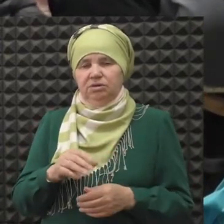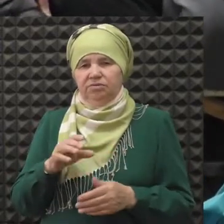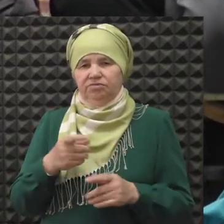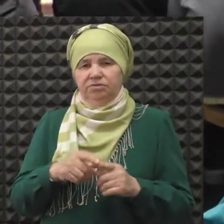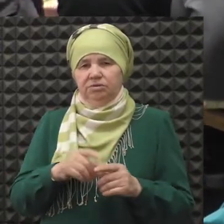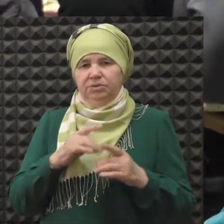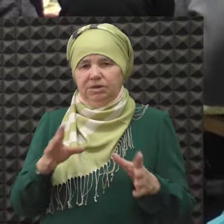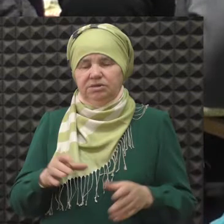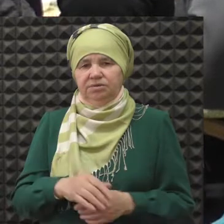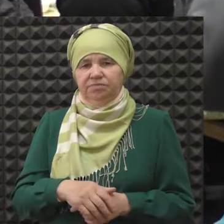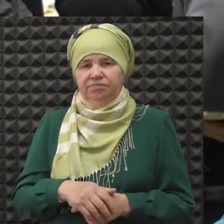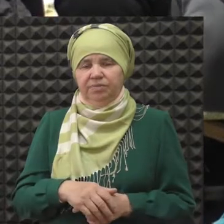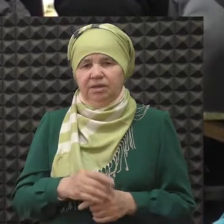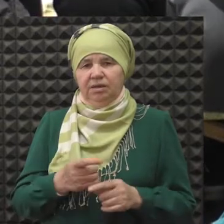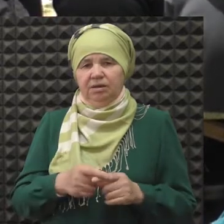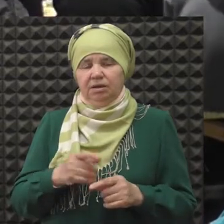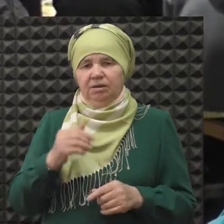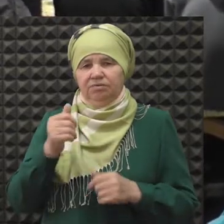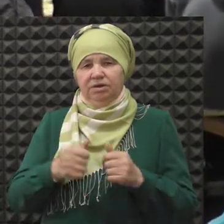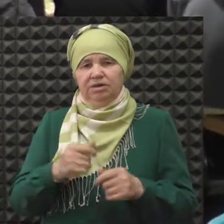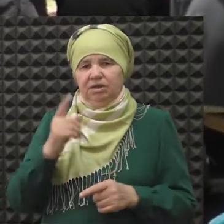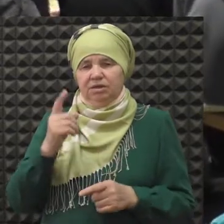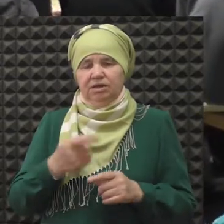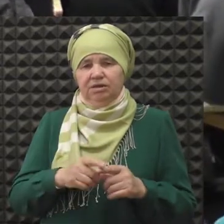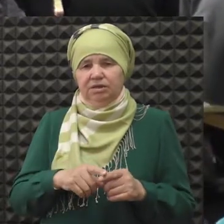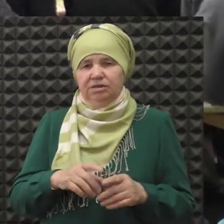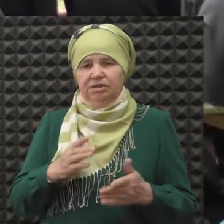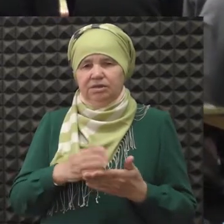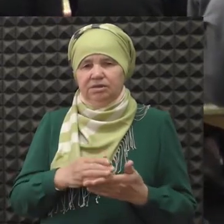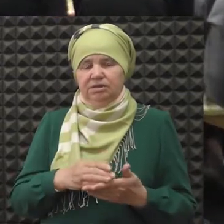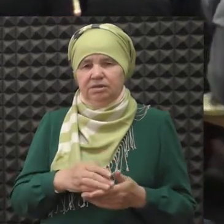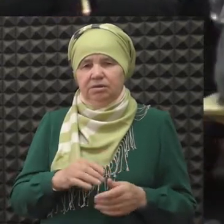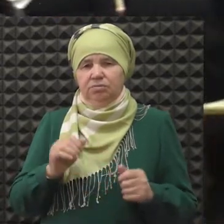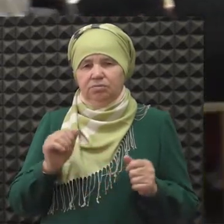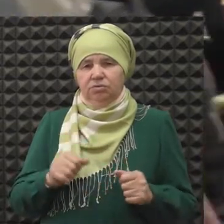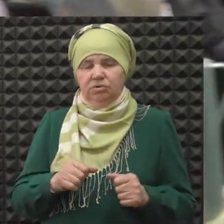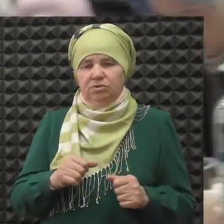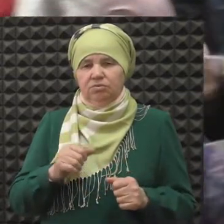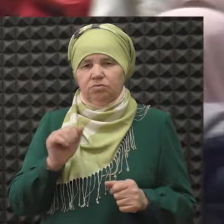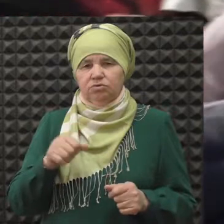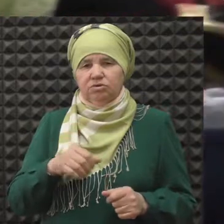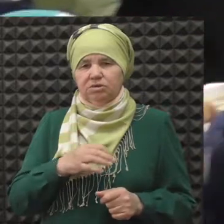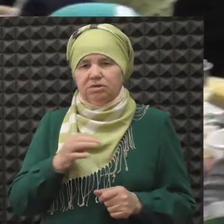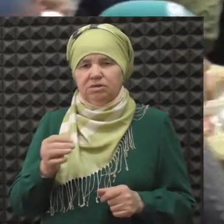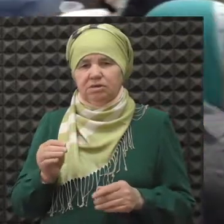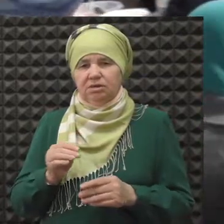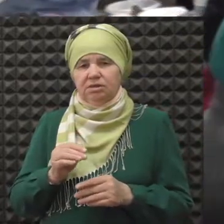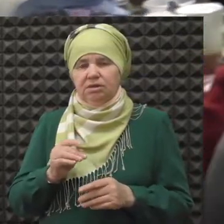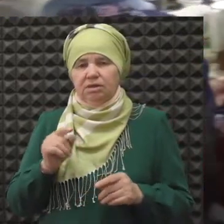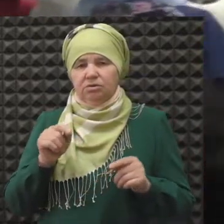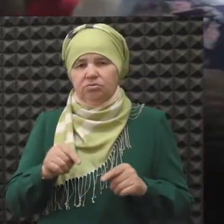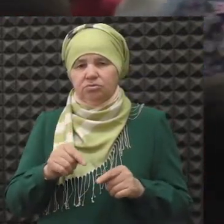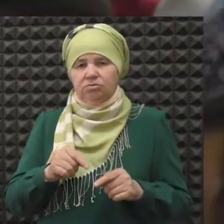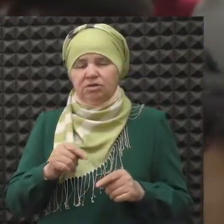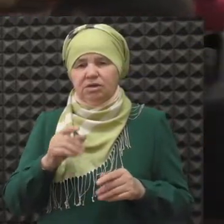хадису напоил человек и попал за это в рай? Брюссельтек, собаку. Кто